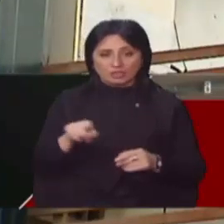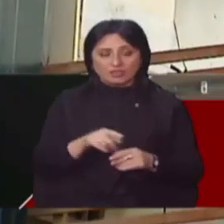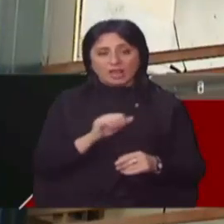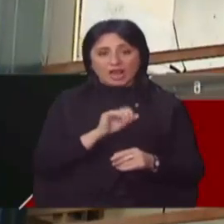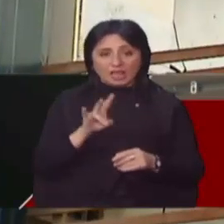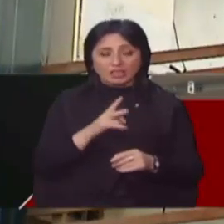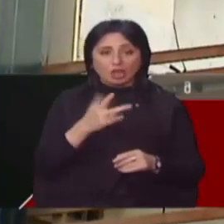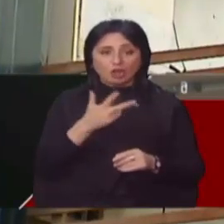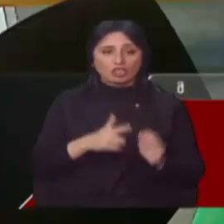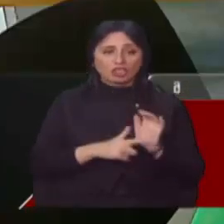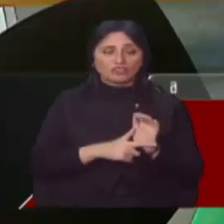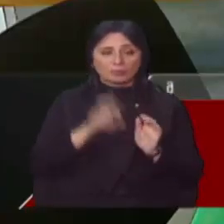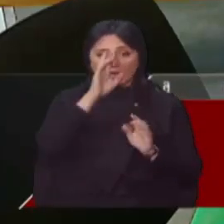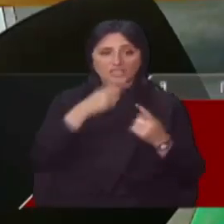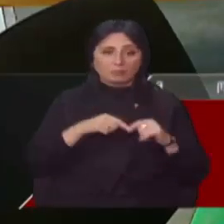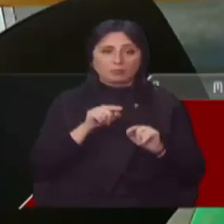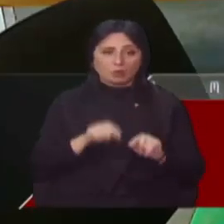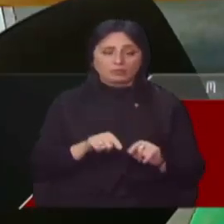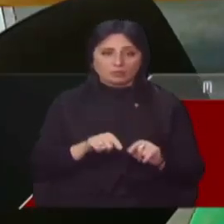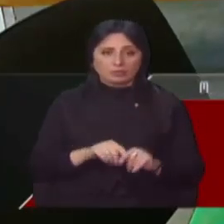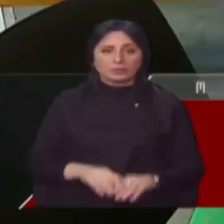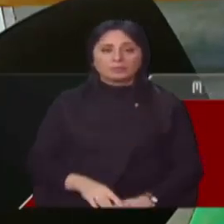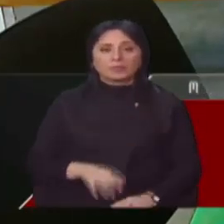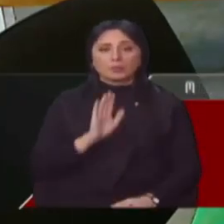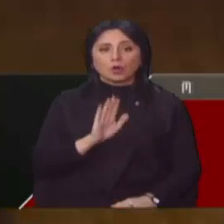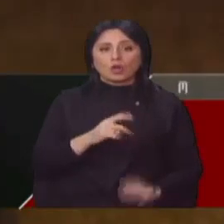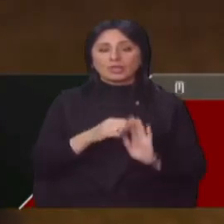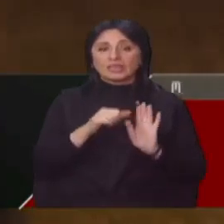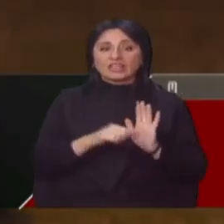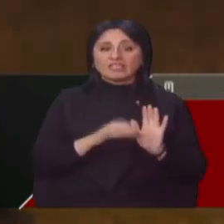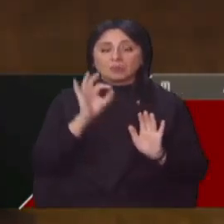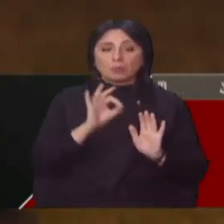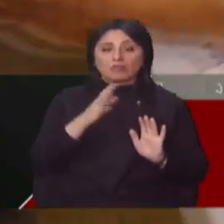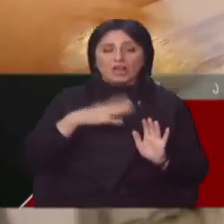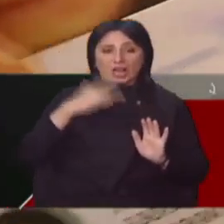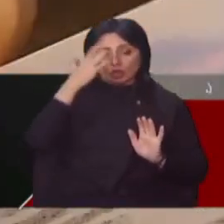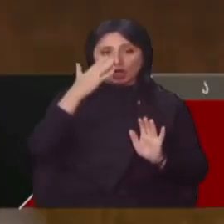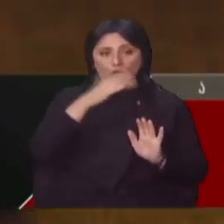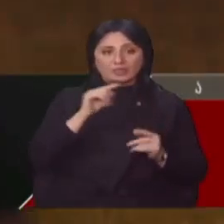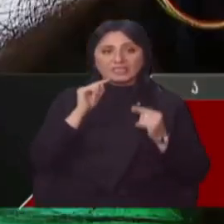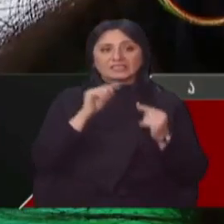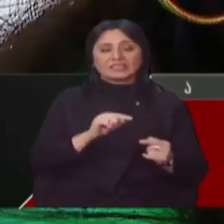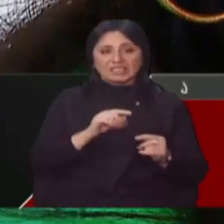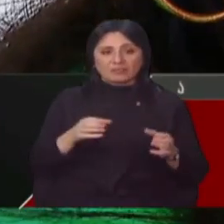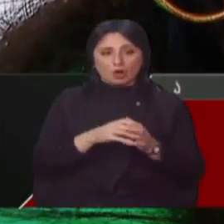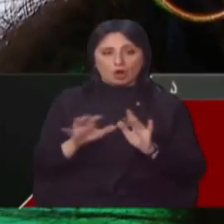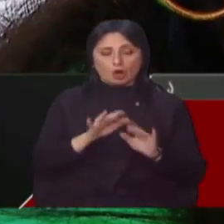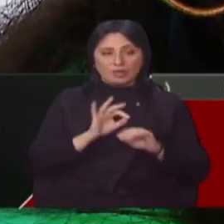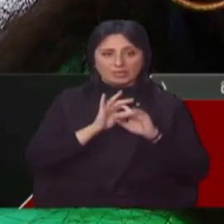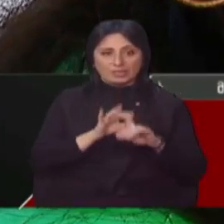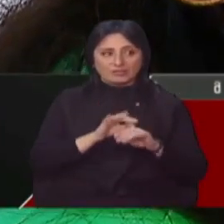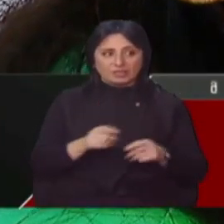ანუ 37 არასამთავრობო ორგანიზაციას, ხოლო 16% ქართული ოცნების საწინააღმდეგო კამპანიას